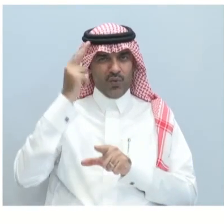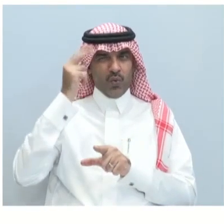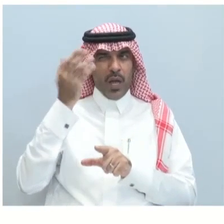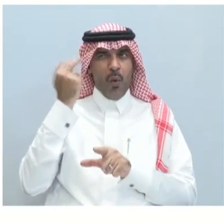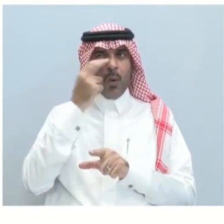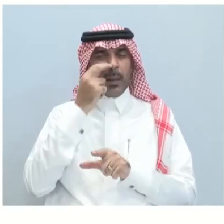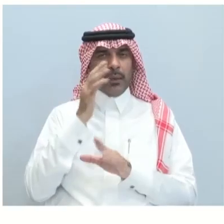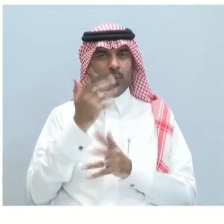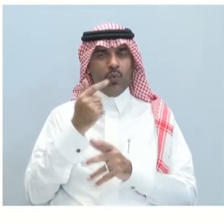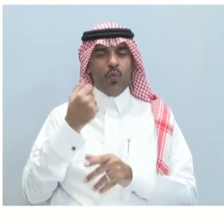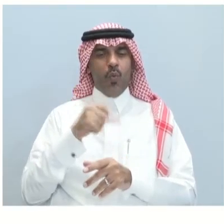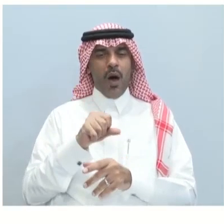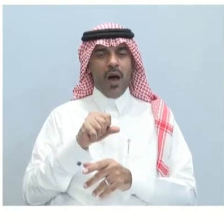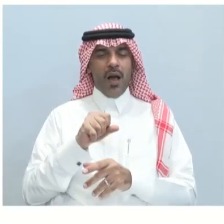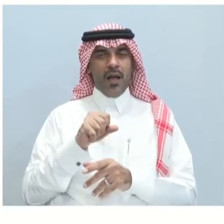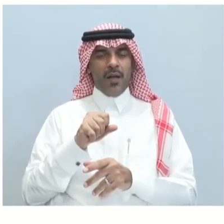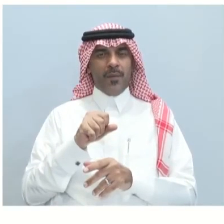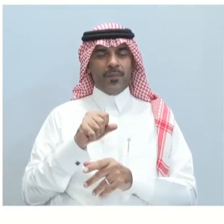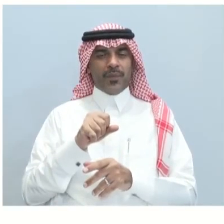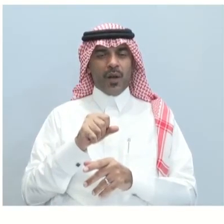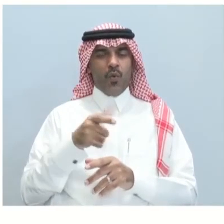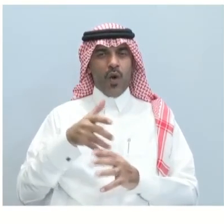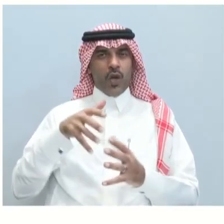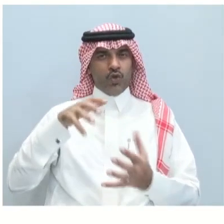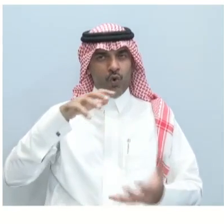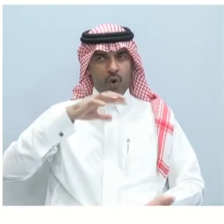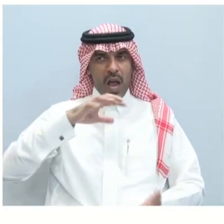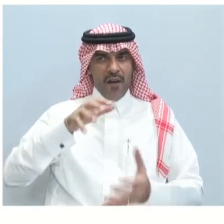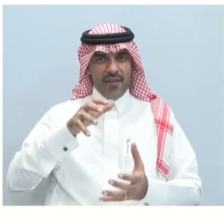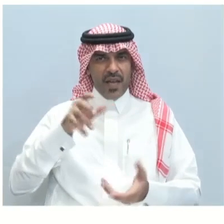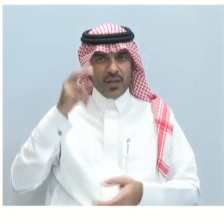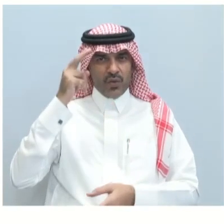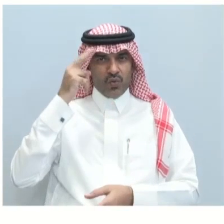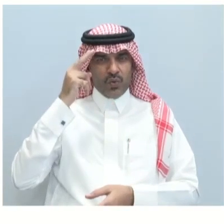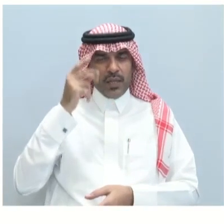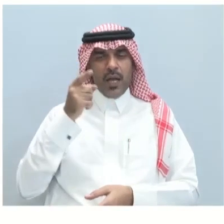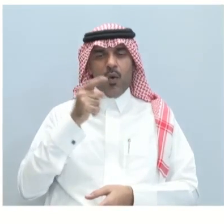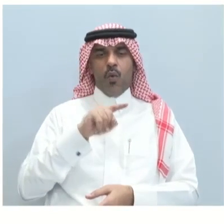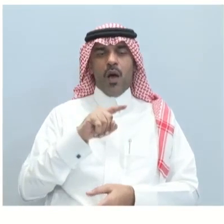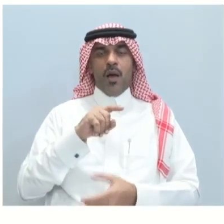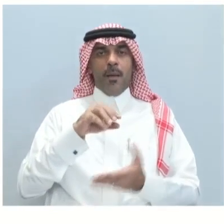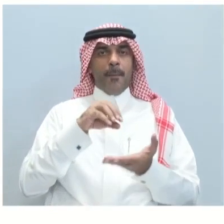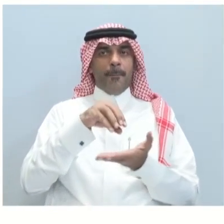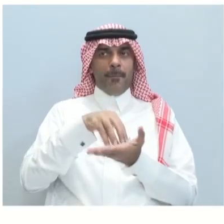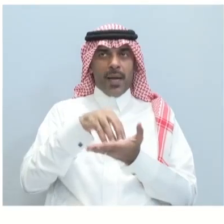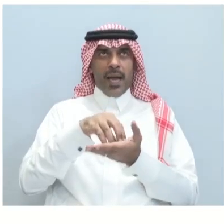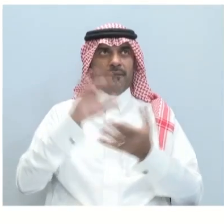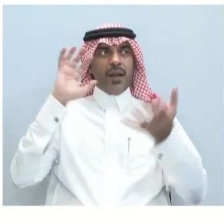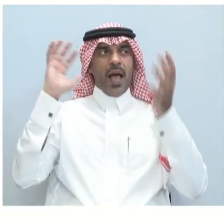وتراثه ايضا الحضاري وجغرافيته ومكانته العالميه